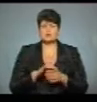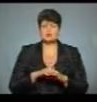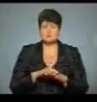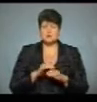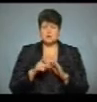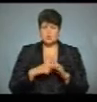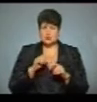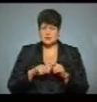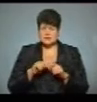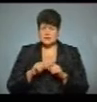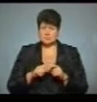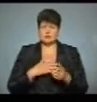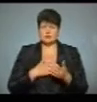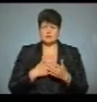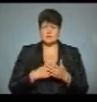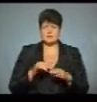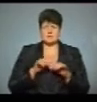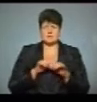та громадянської мережі «Опора».